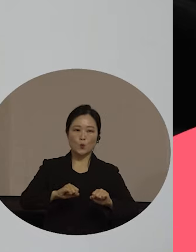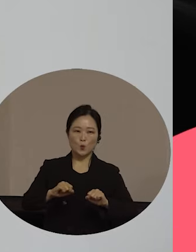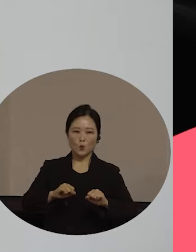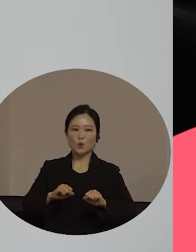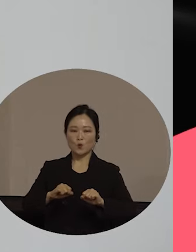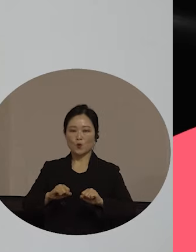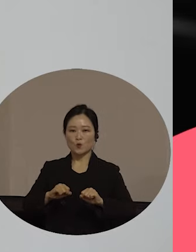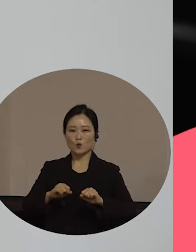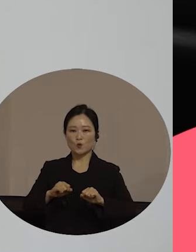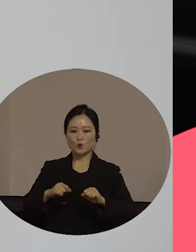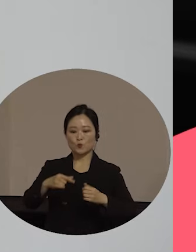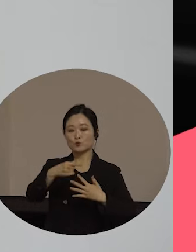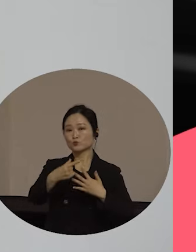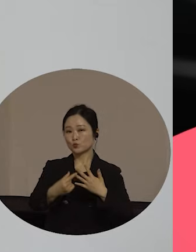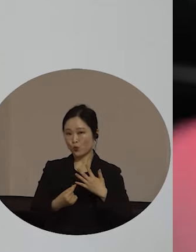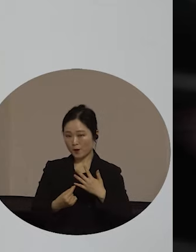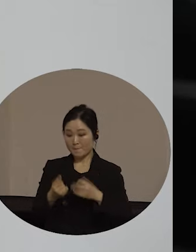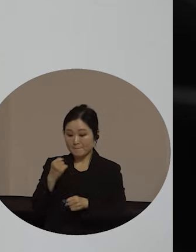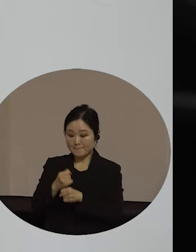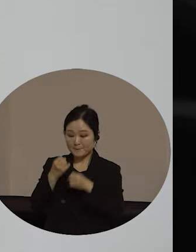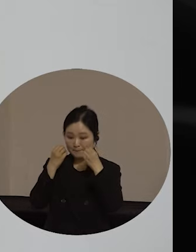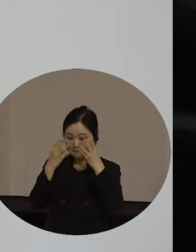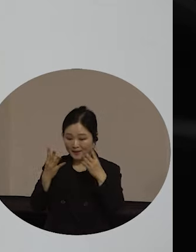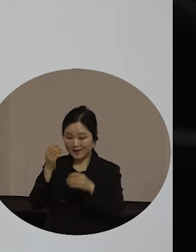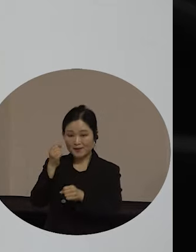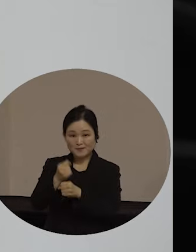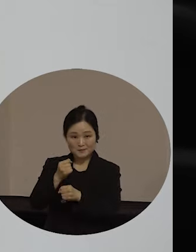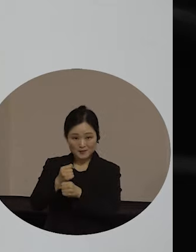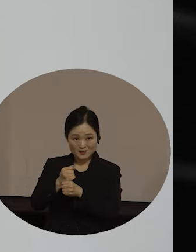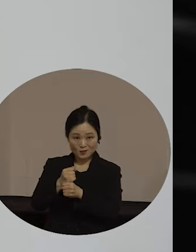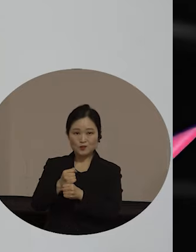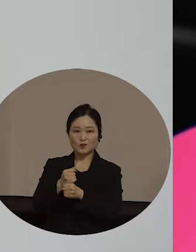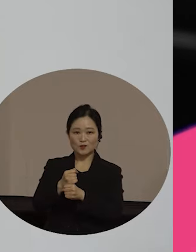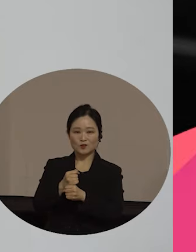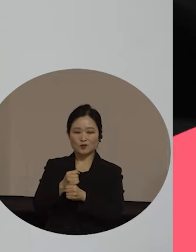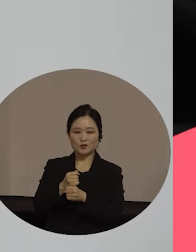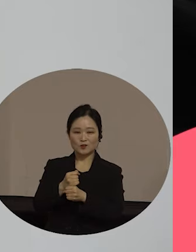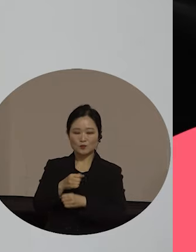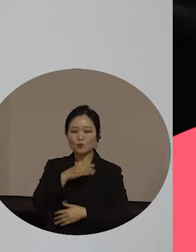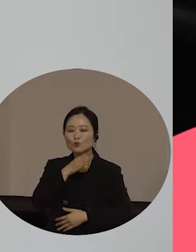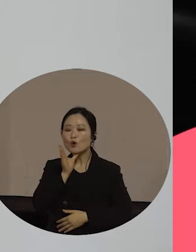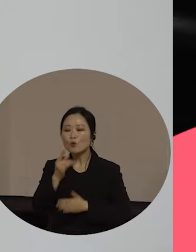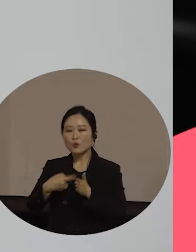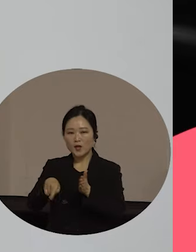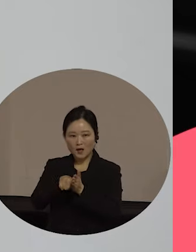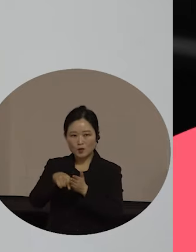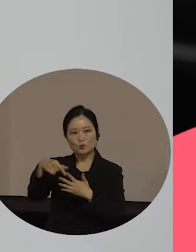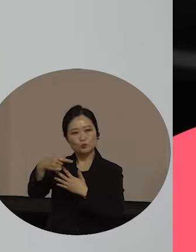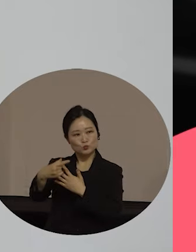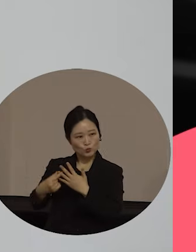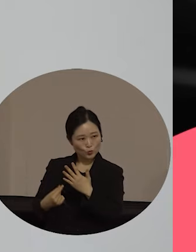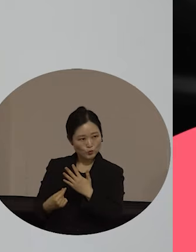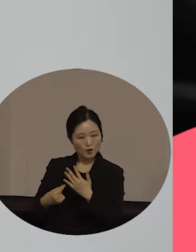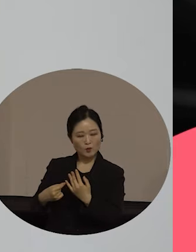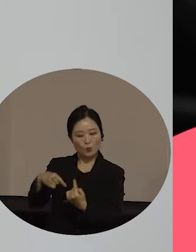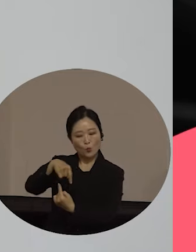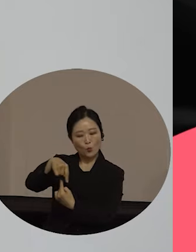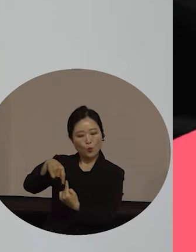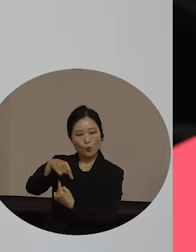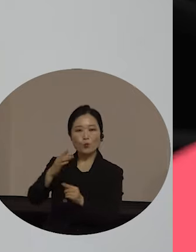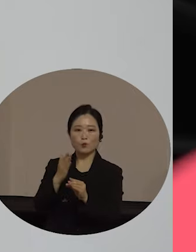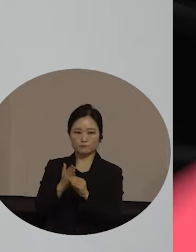분들 대상으로 또 프로그램을 개발해서 또 꿈다라 문화예술학교의 또 노년의 프로그램으로 또 가이드를 통해서 또 확대를